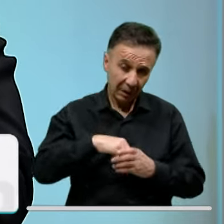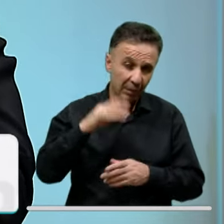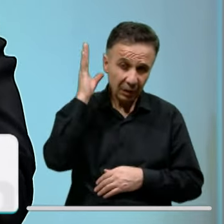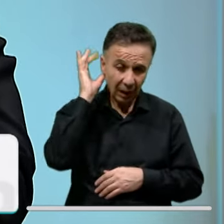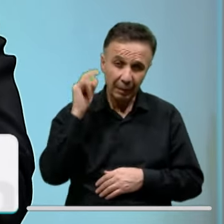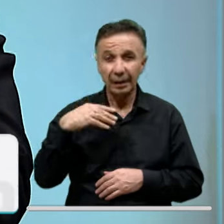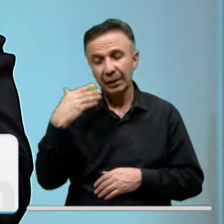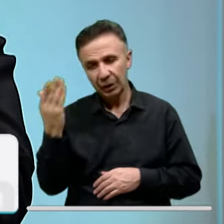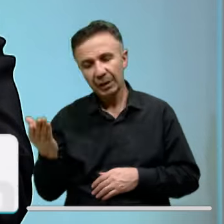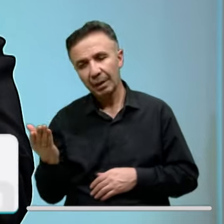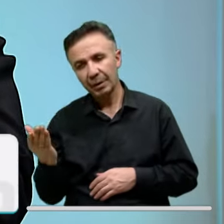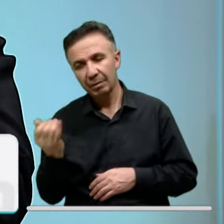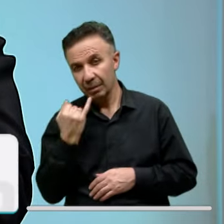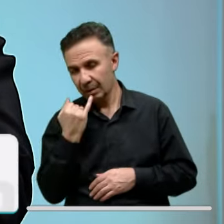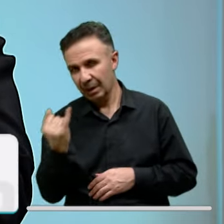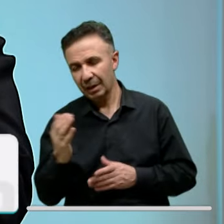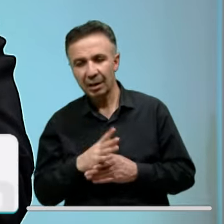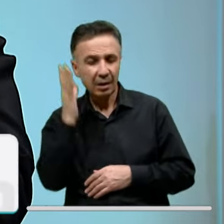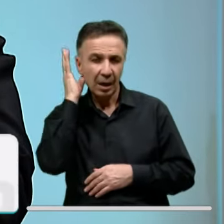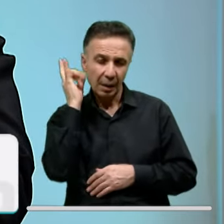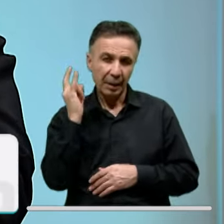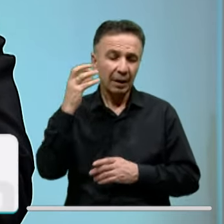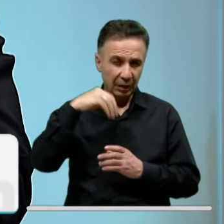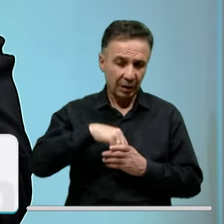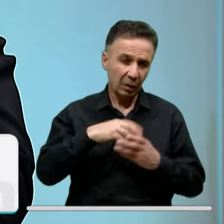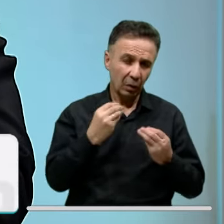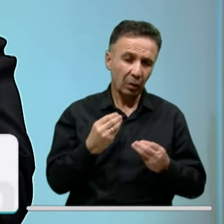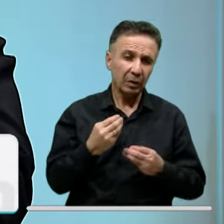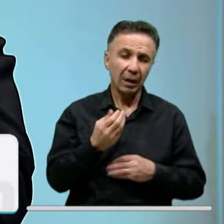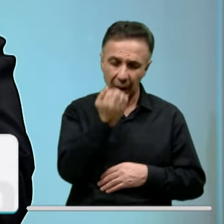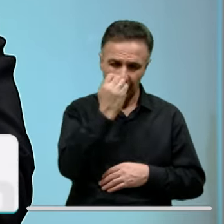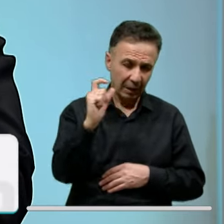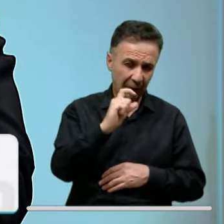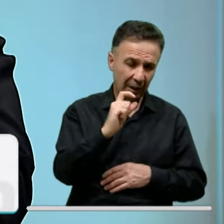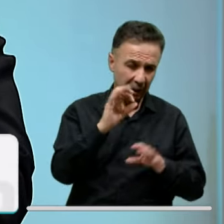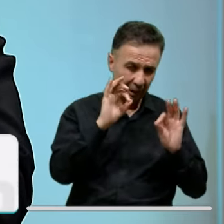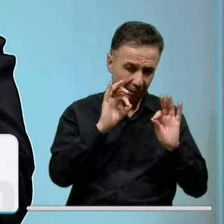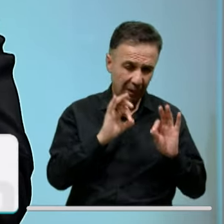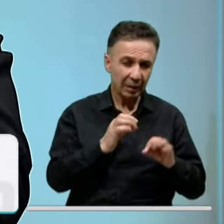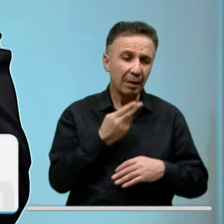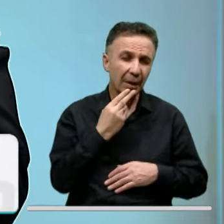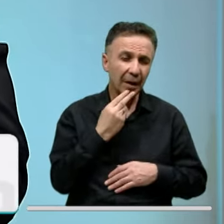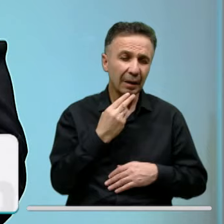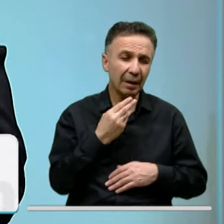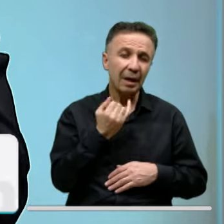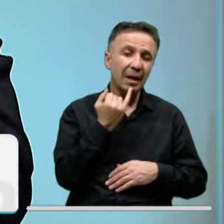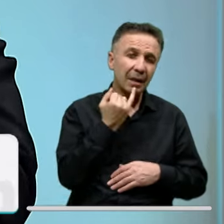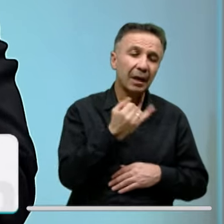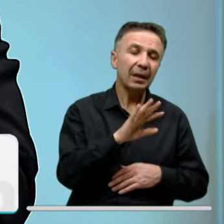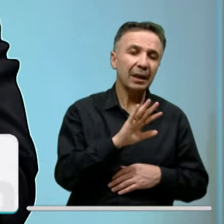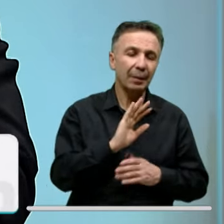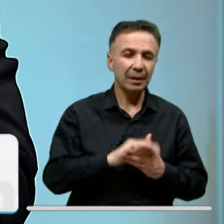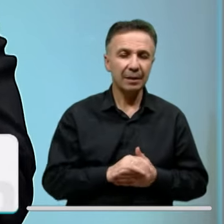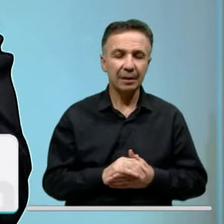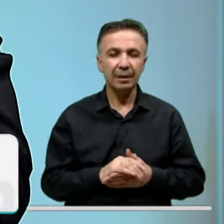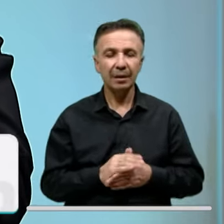dışarısında mı caminin içerisinde ise dediğimiz gibi ziyaret edilmeleri uygun değildir ama caminin